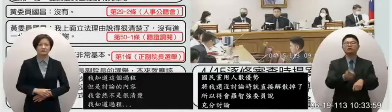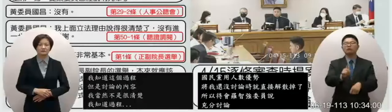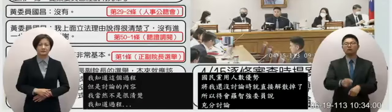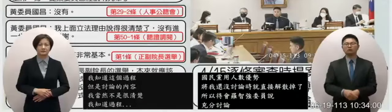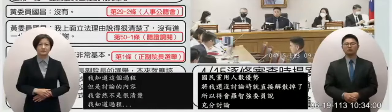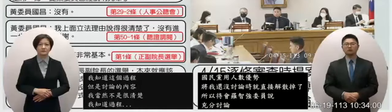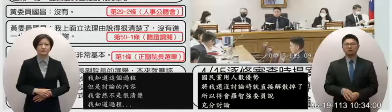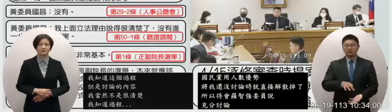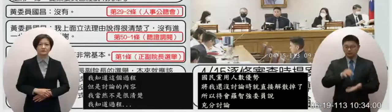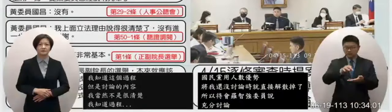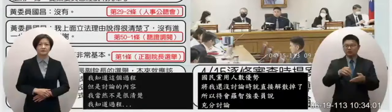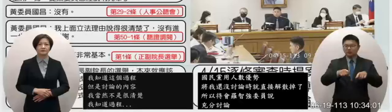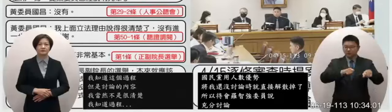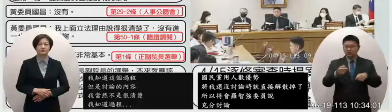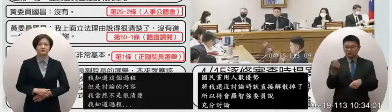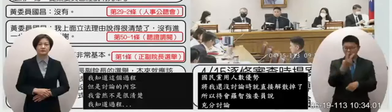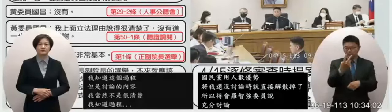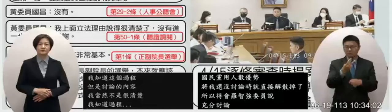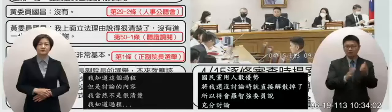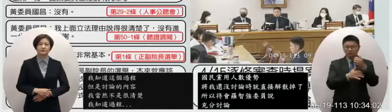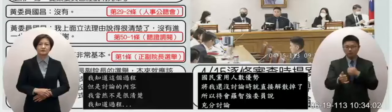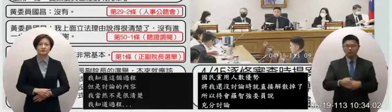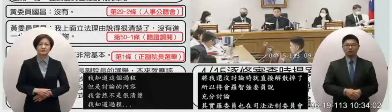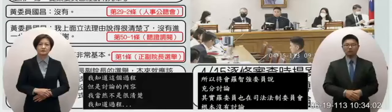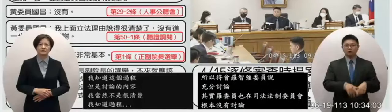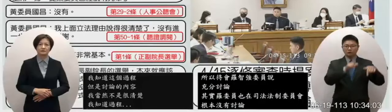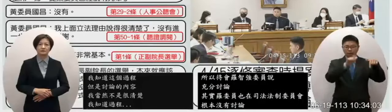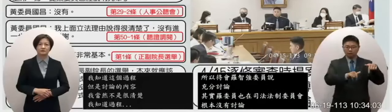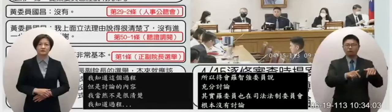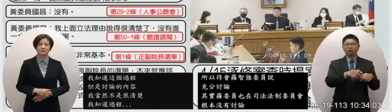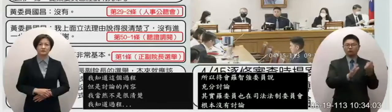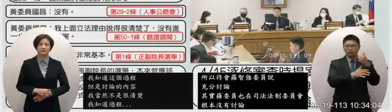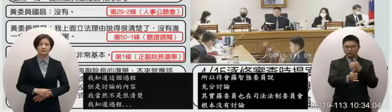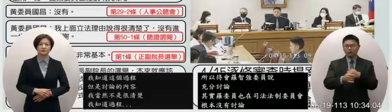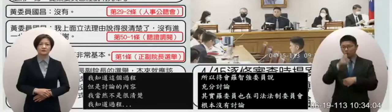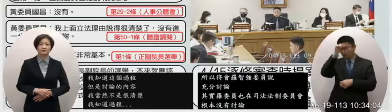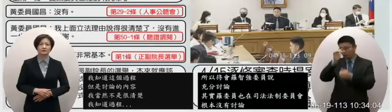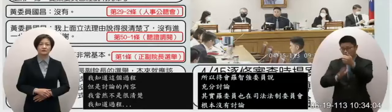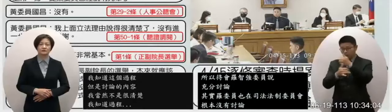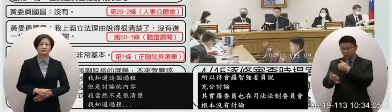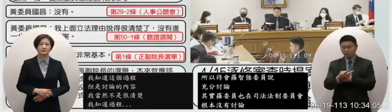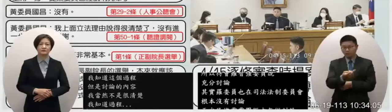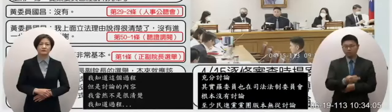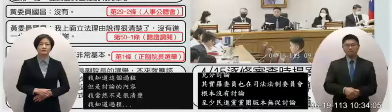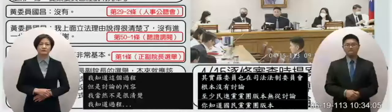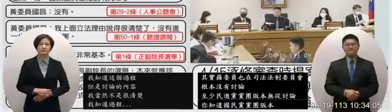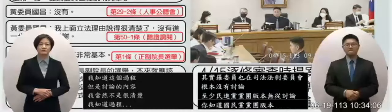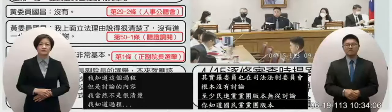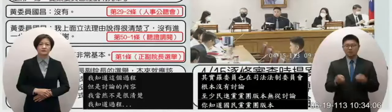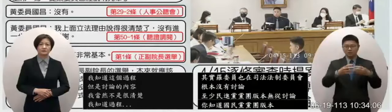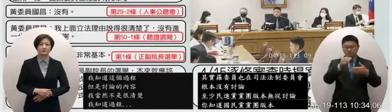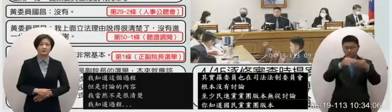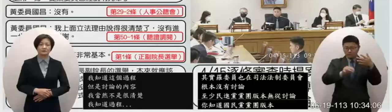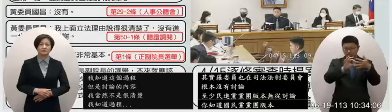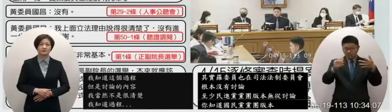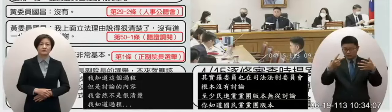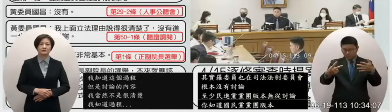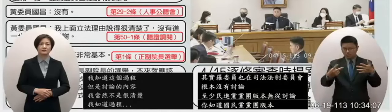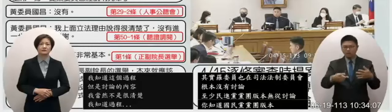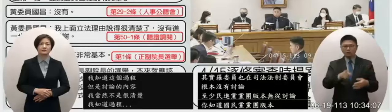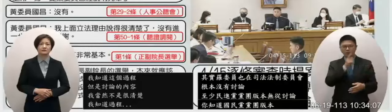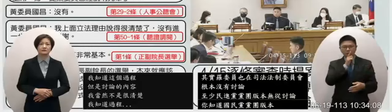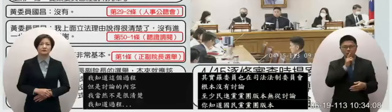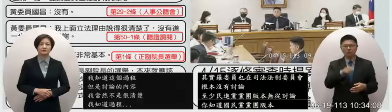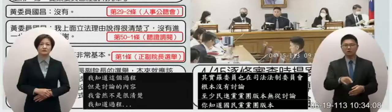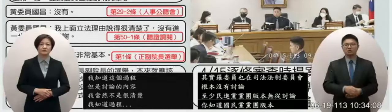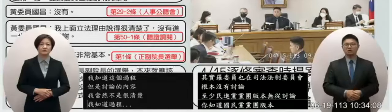有两个提案委员，傅昆萁委员跟黄国昌委员，他们在讨论到第二条的时候，他讲的最多，他讲开